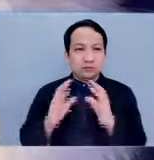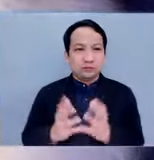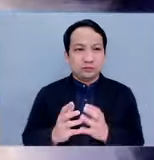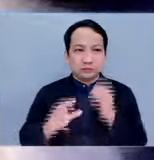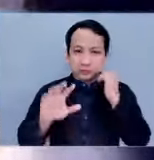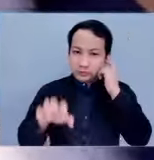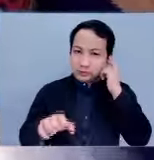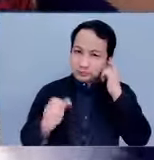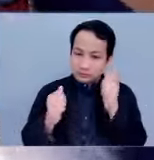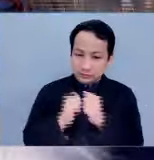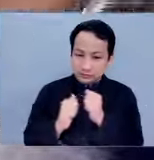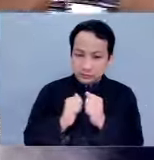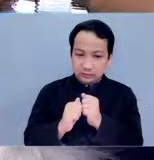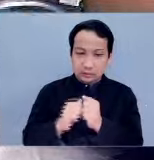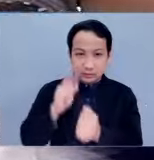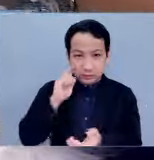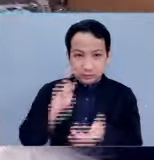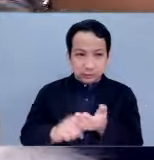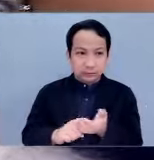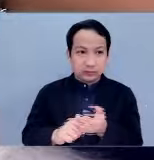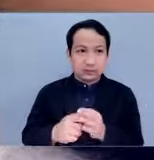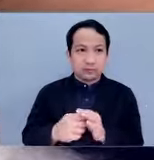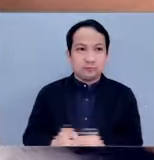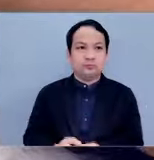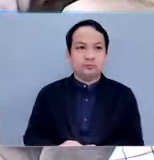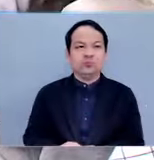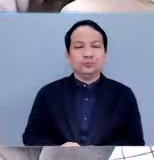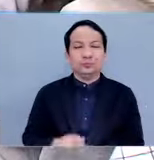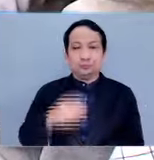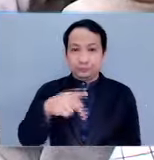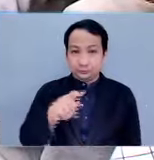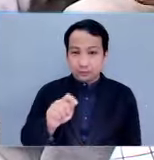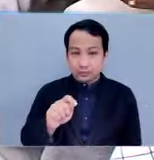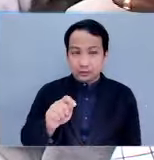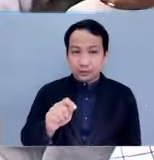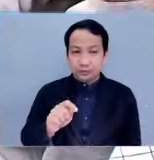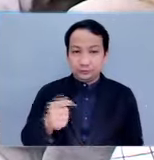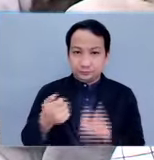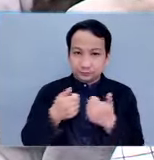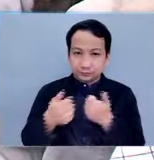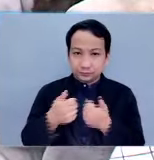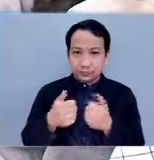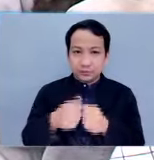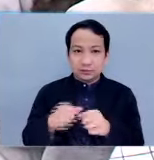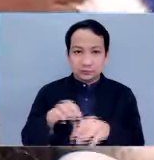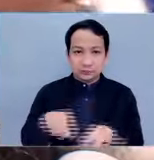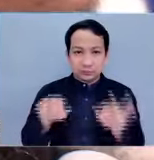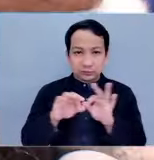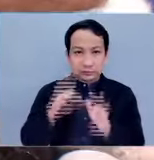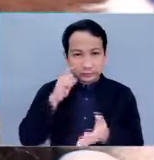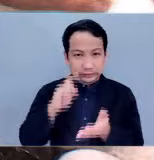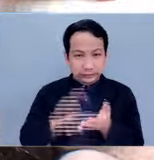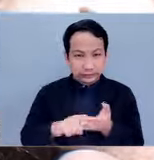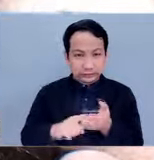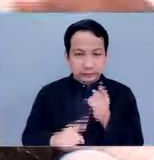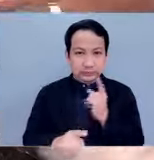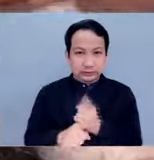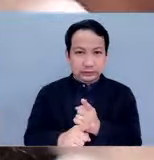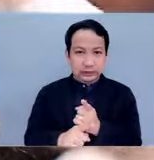sabihin nun, kailangan i-register mo. Kahit pet lang, hindi siya pang ano competition, kailangan naka-register. Yes